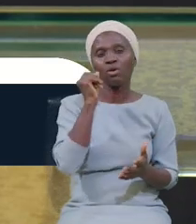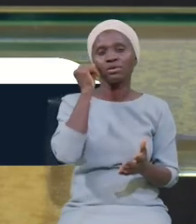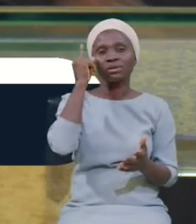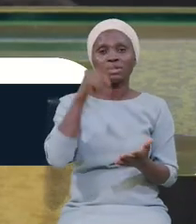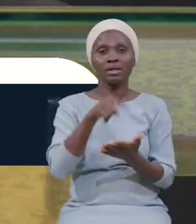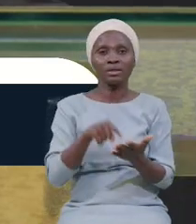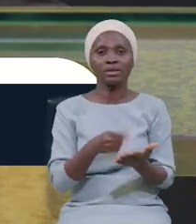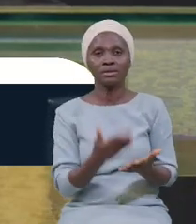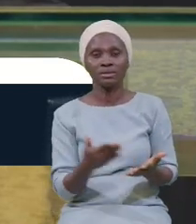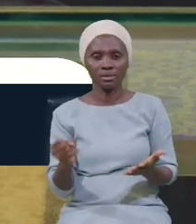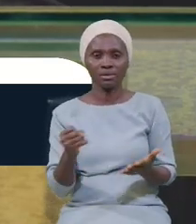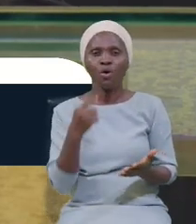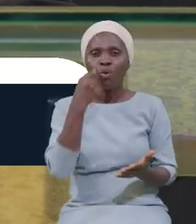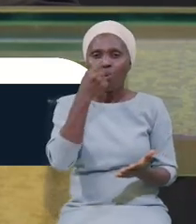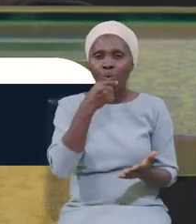choses.